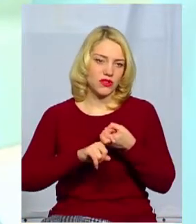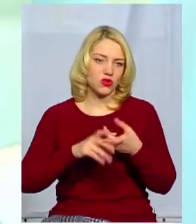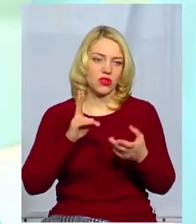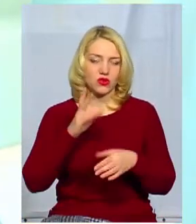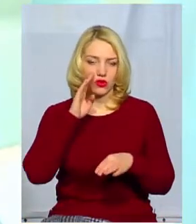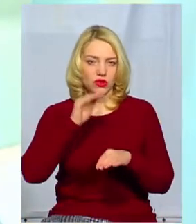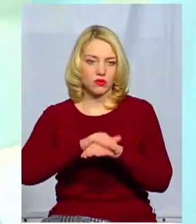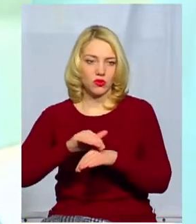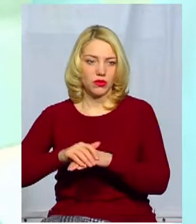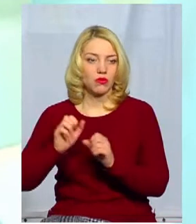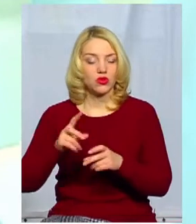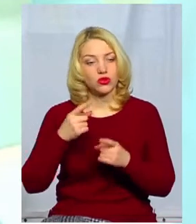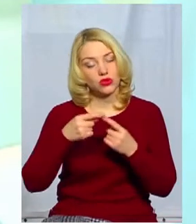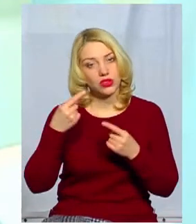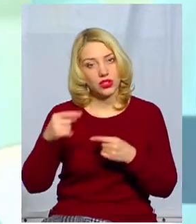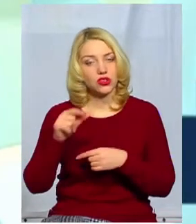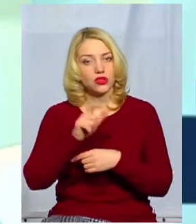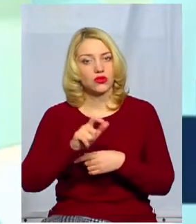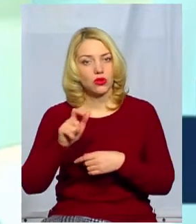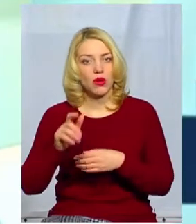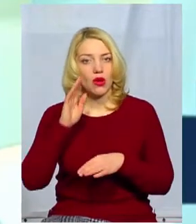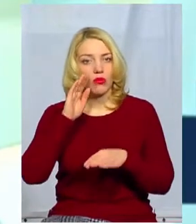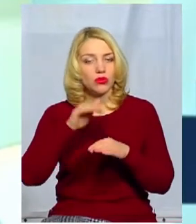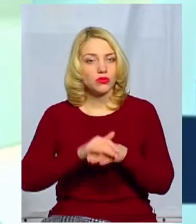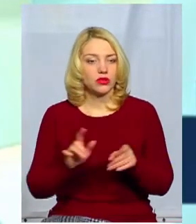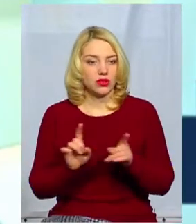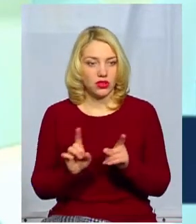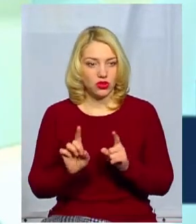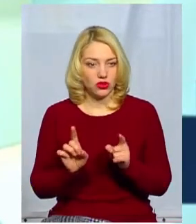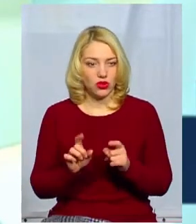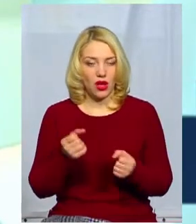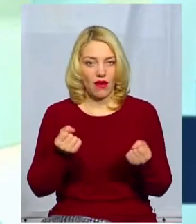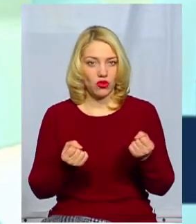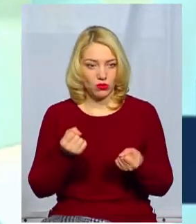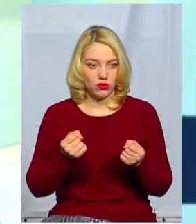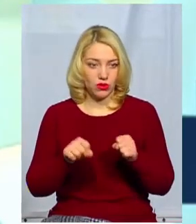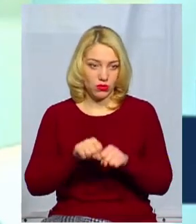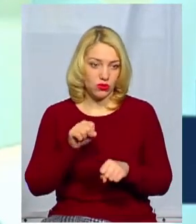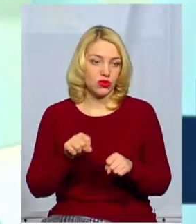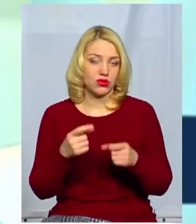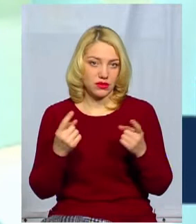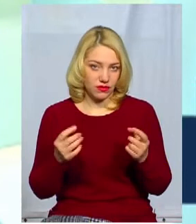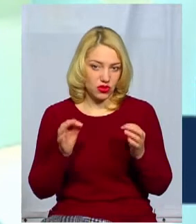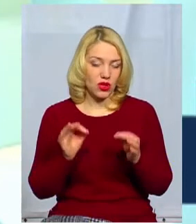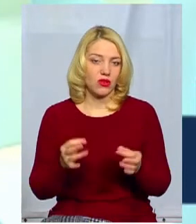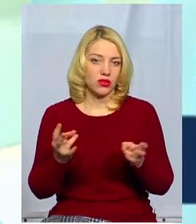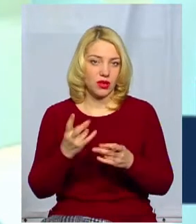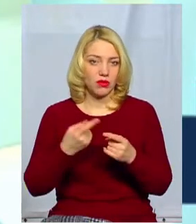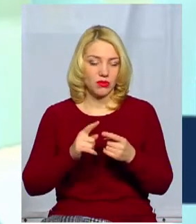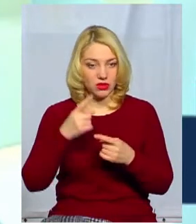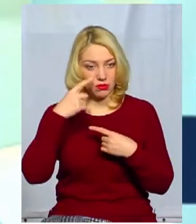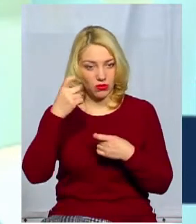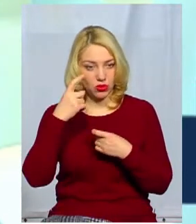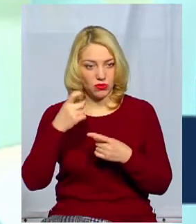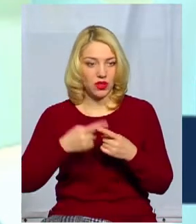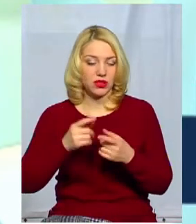нашої іншої сторонньої особи помітила, що автомобіль порушує, то, звичайно, потрібно про це повідомляти, і